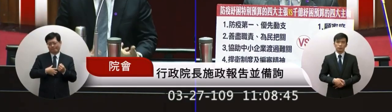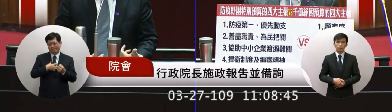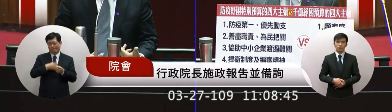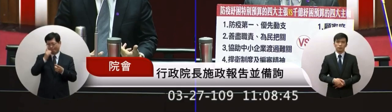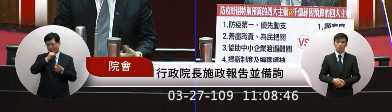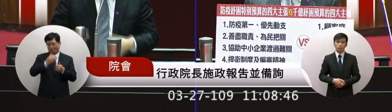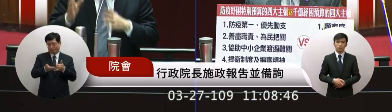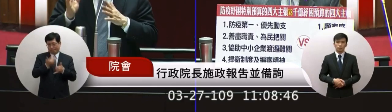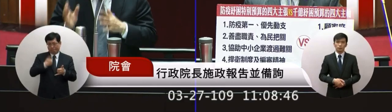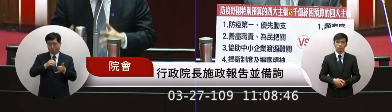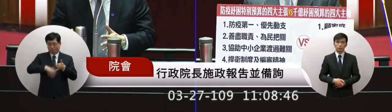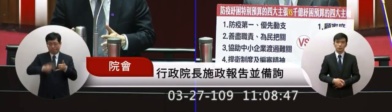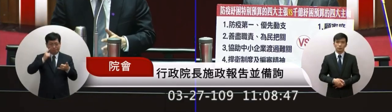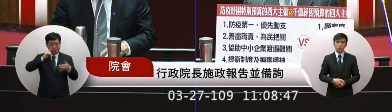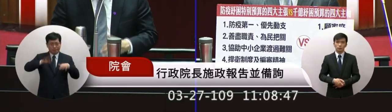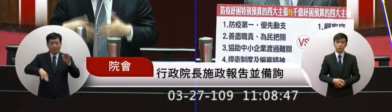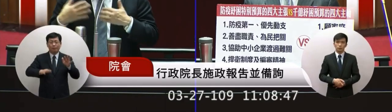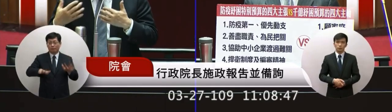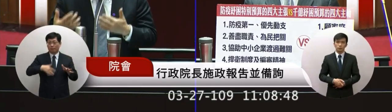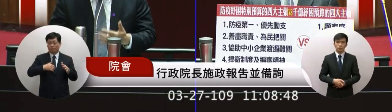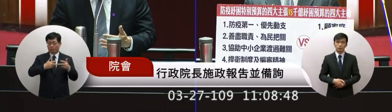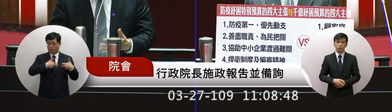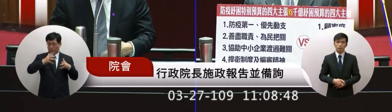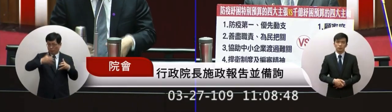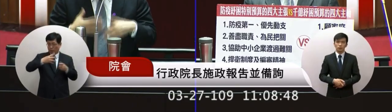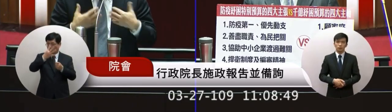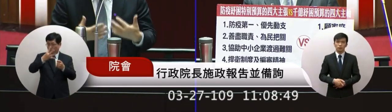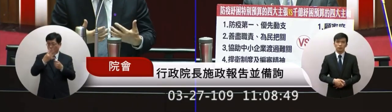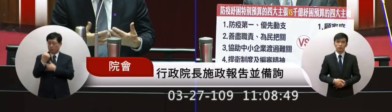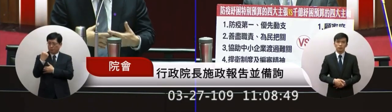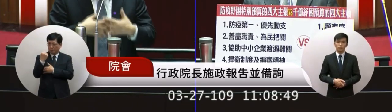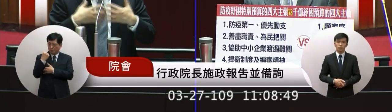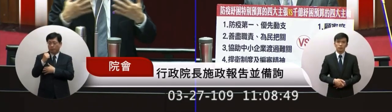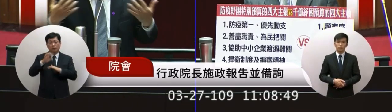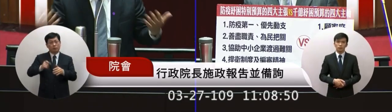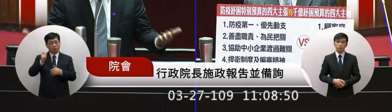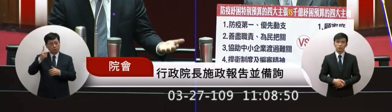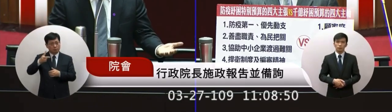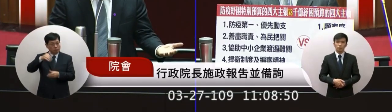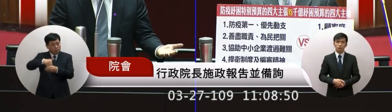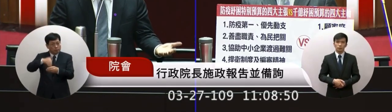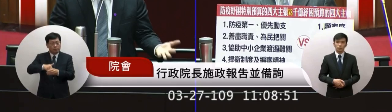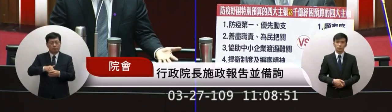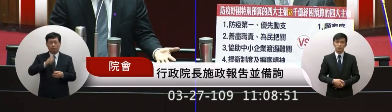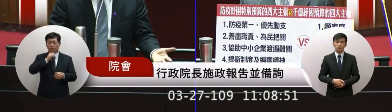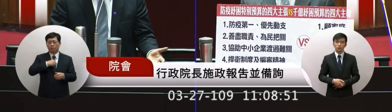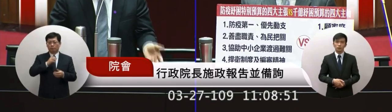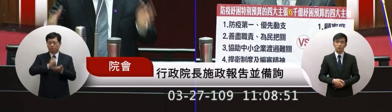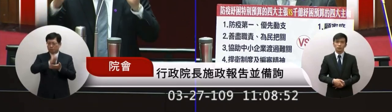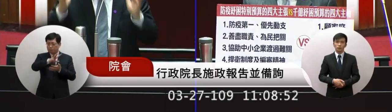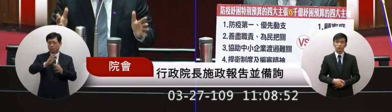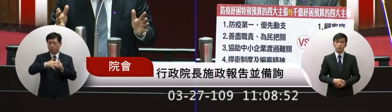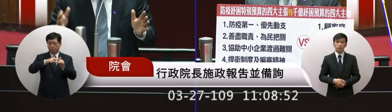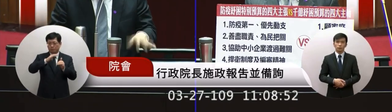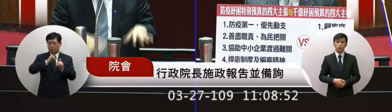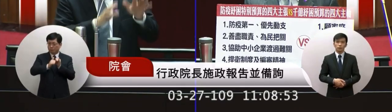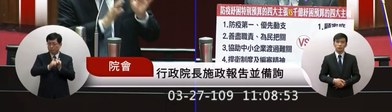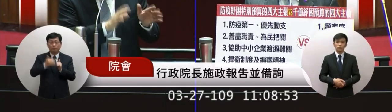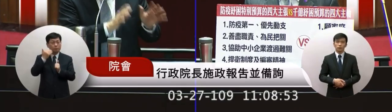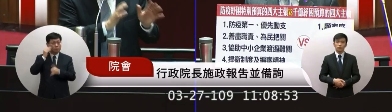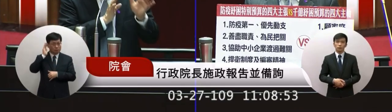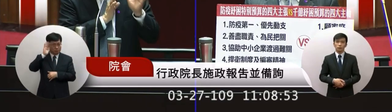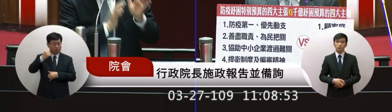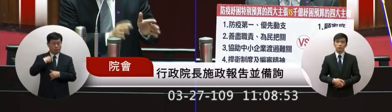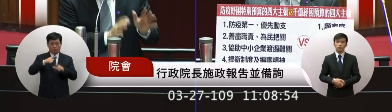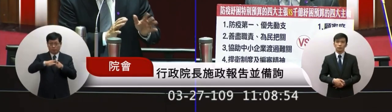重北轻南，蔡总统经过四年拍拼，要连任时，甲 国民同胞报告讲，以后